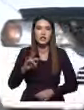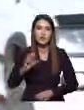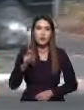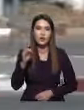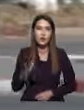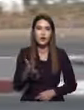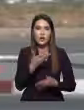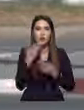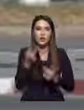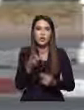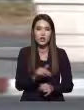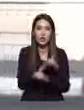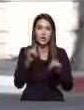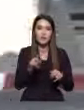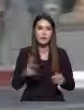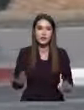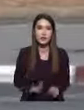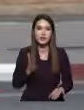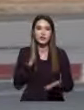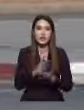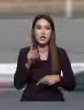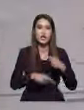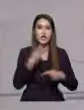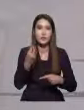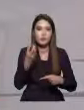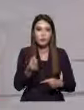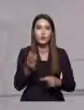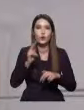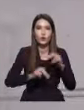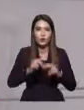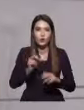кезегінде 2000-нан астам адам тұр. Келер жылы тағы 3 тұрғын үйдің құрылысы